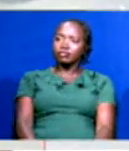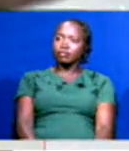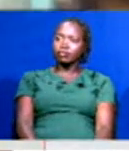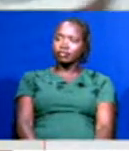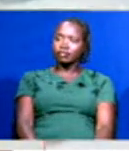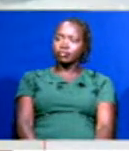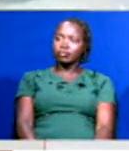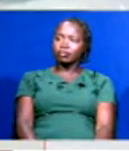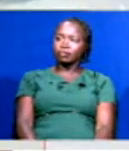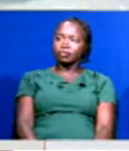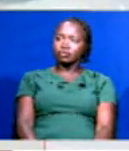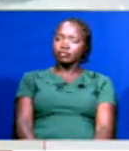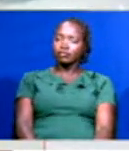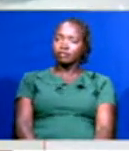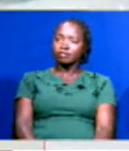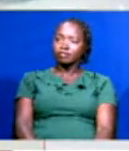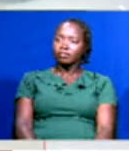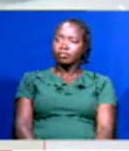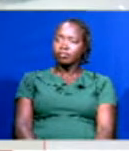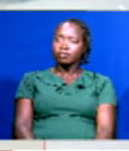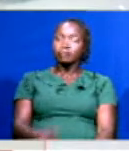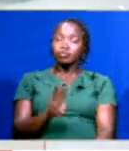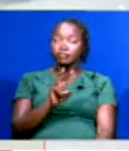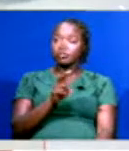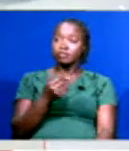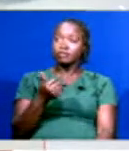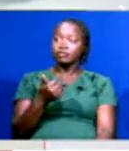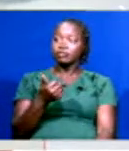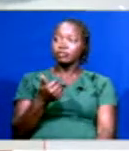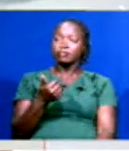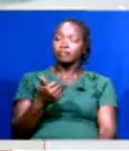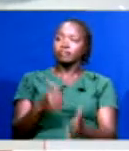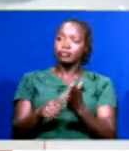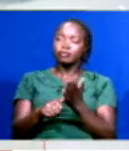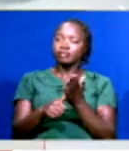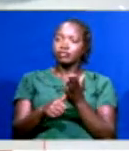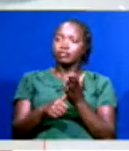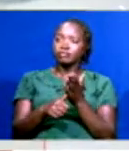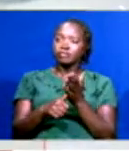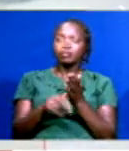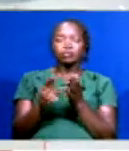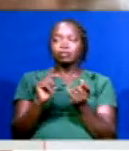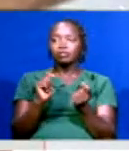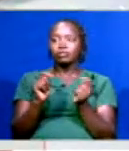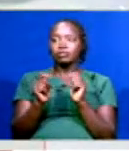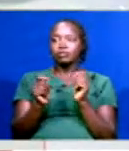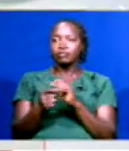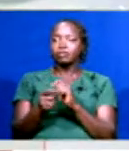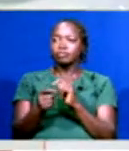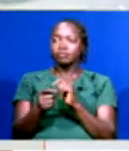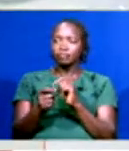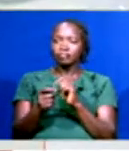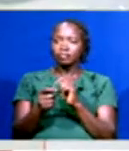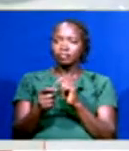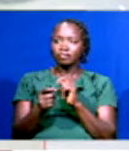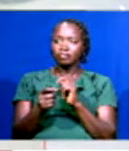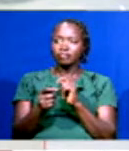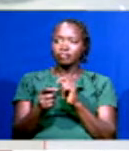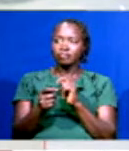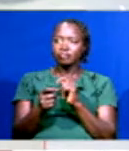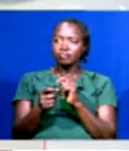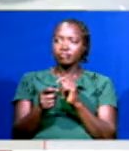mimi sasa ni baba wenu. Nikiona pahali biashara nataka kuumia nakwambia hapana. Hapa wacha tufanye namna hii. Hii watu ya matatu wapana